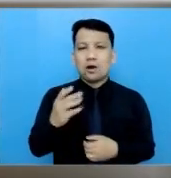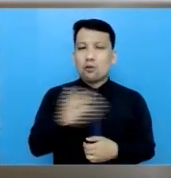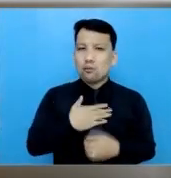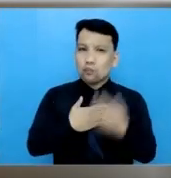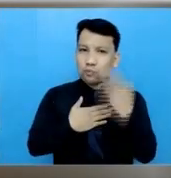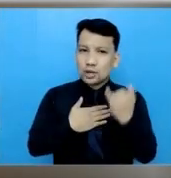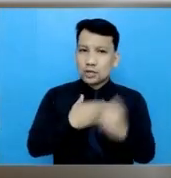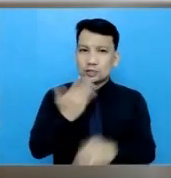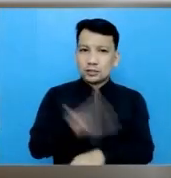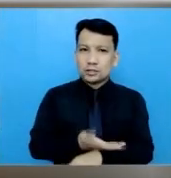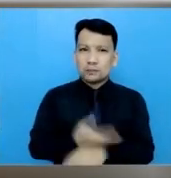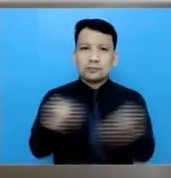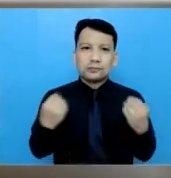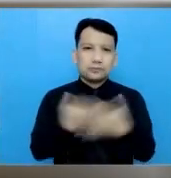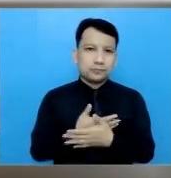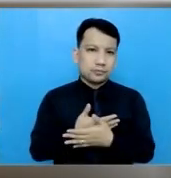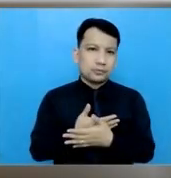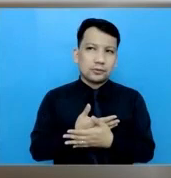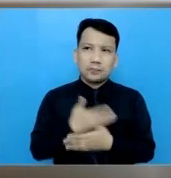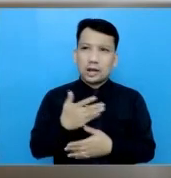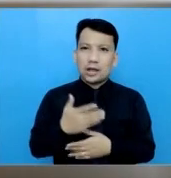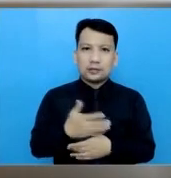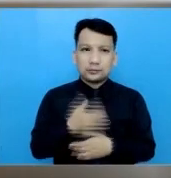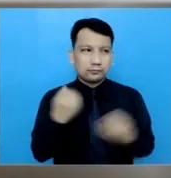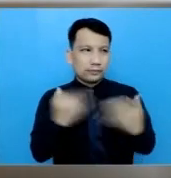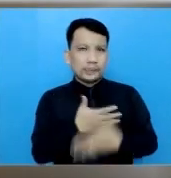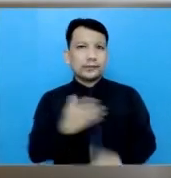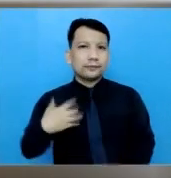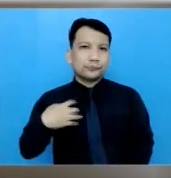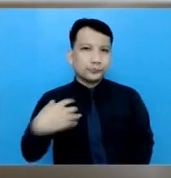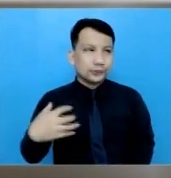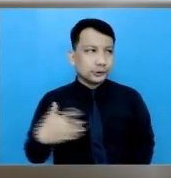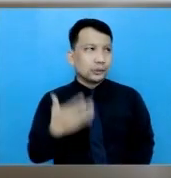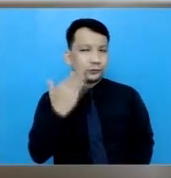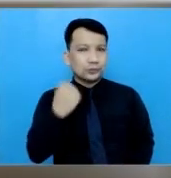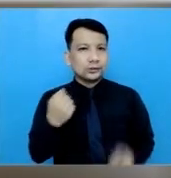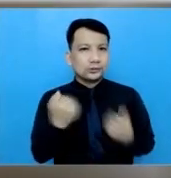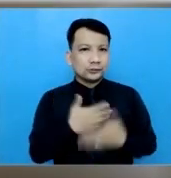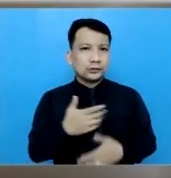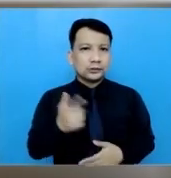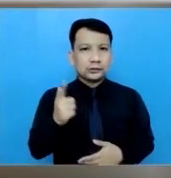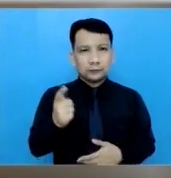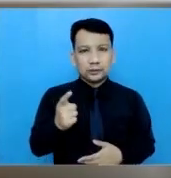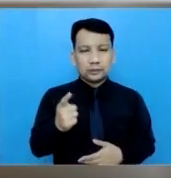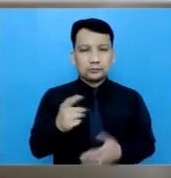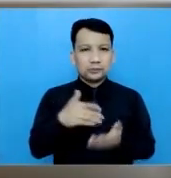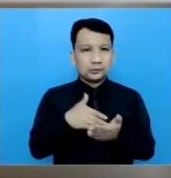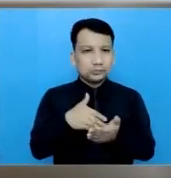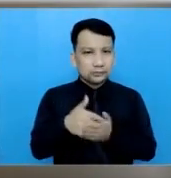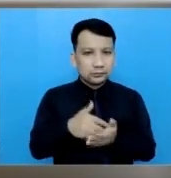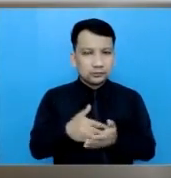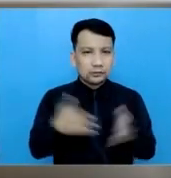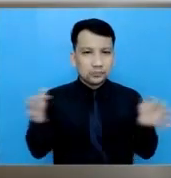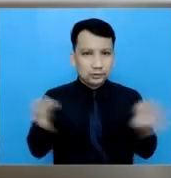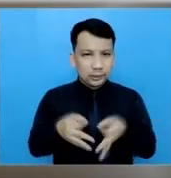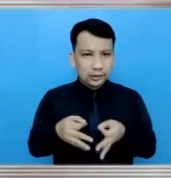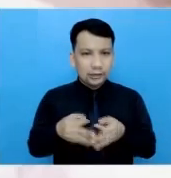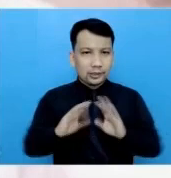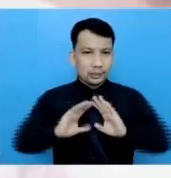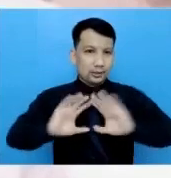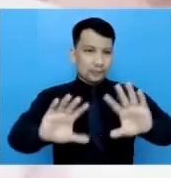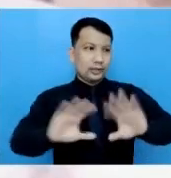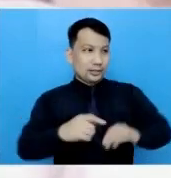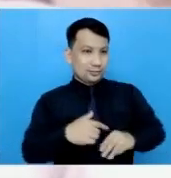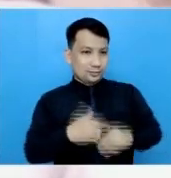sir, takot po yun sa baril, takot po sa pulis. Paano mang agaw? Sobrang payat ng anak ko. Itutulak nga lang po nung kalaro niya